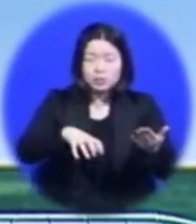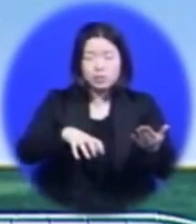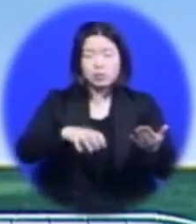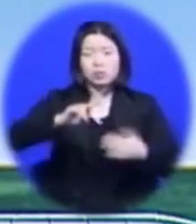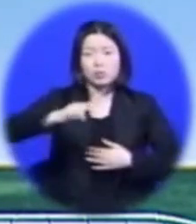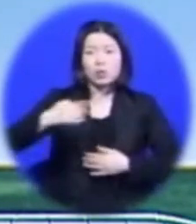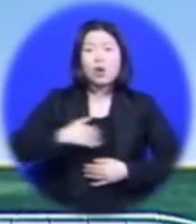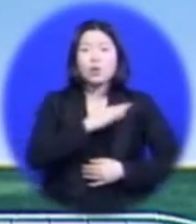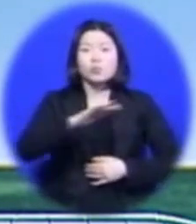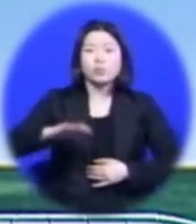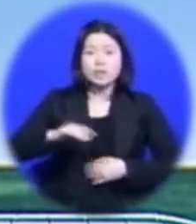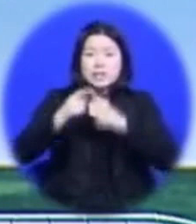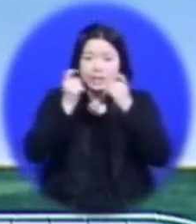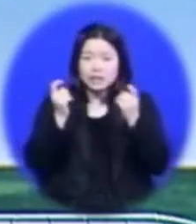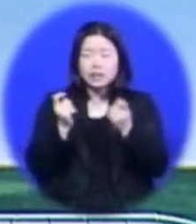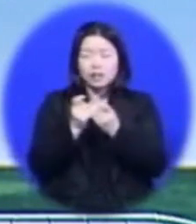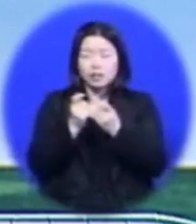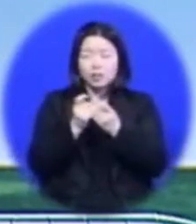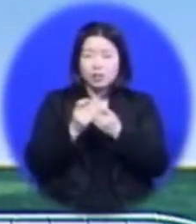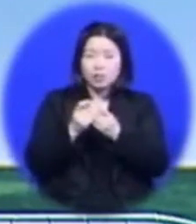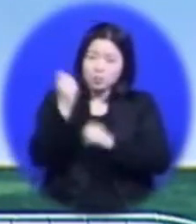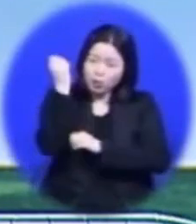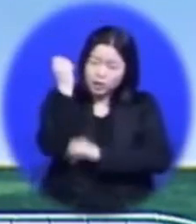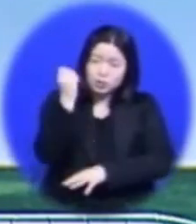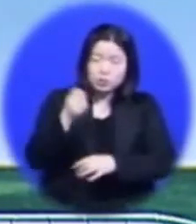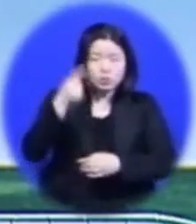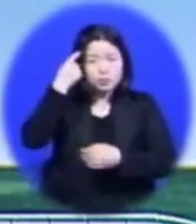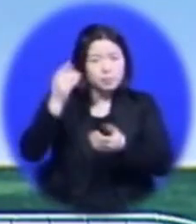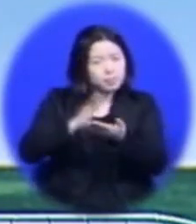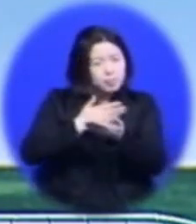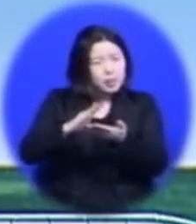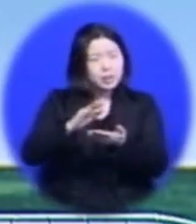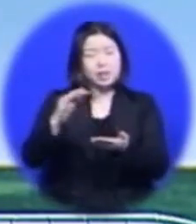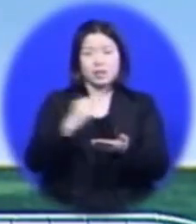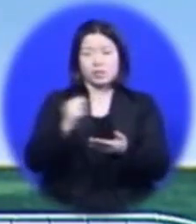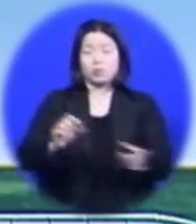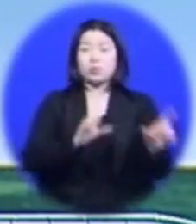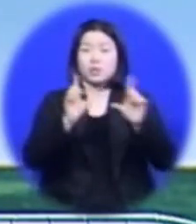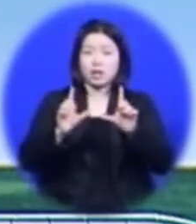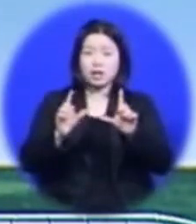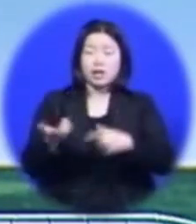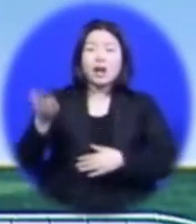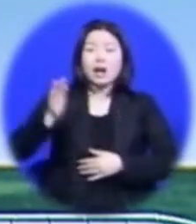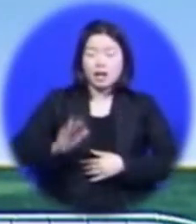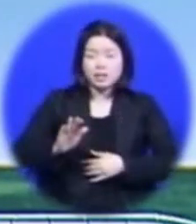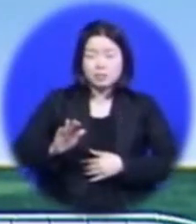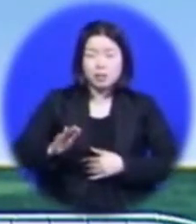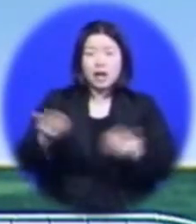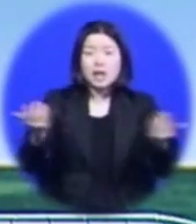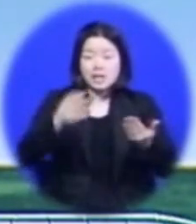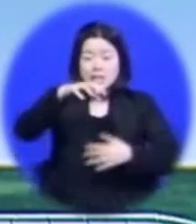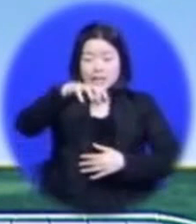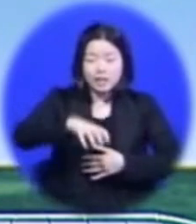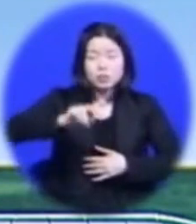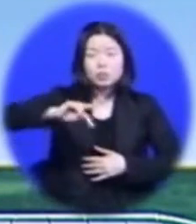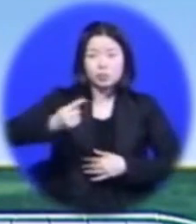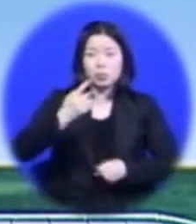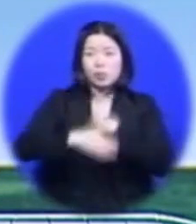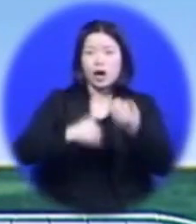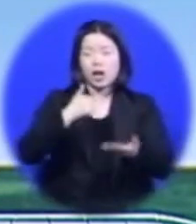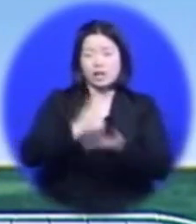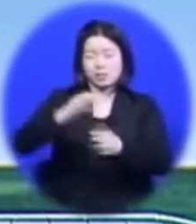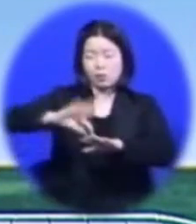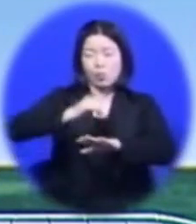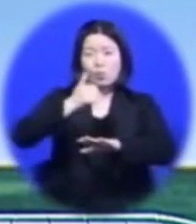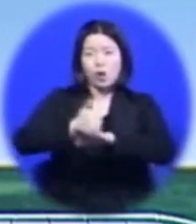우리 나름대로 기준과 판단을 가지고 삽니다. 그러나 하나님께서는 우리의 일터에서조차 하나님이